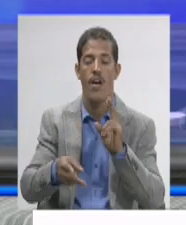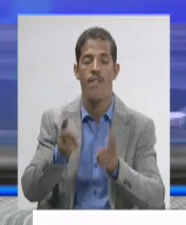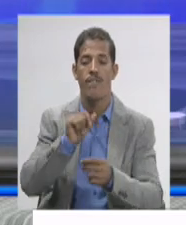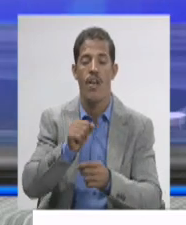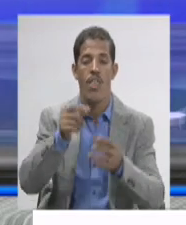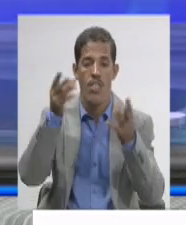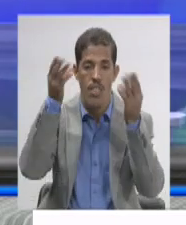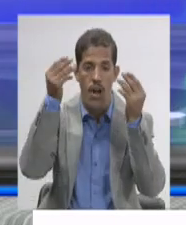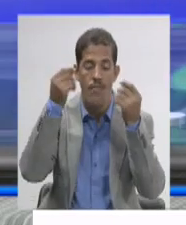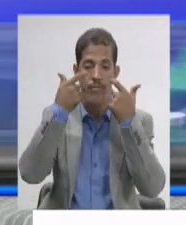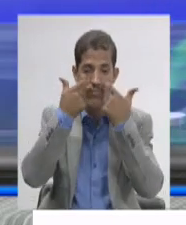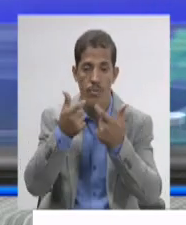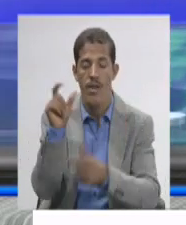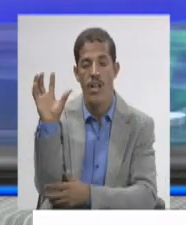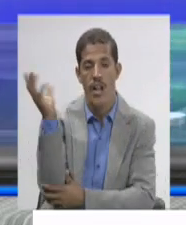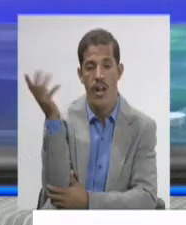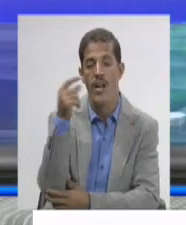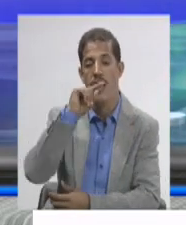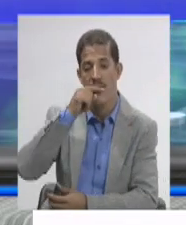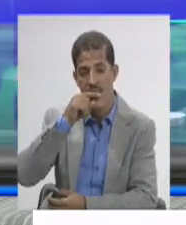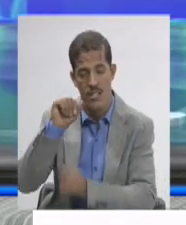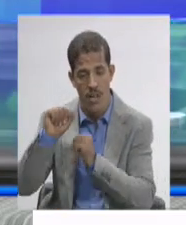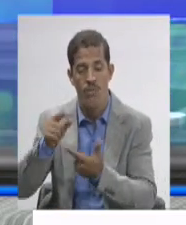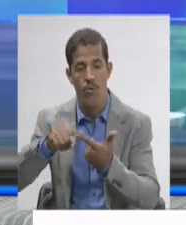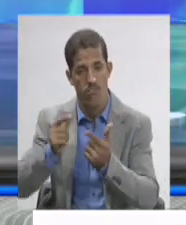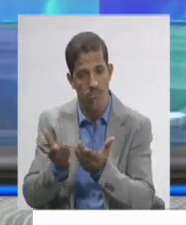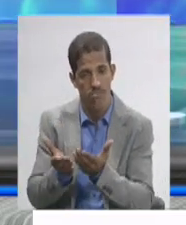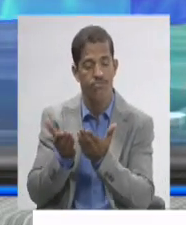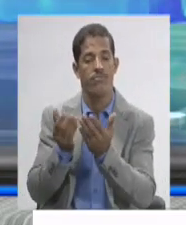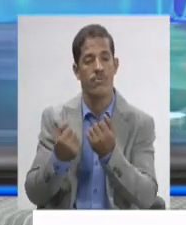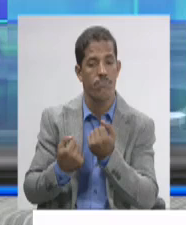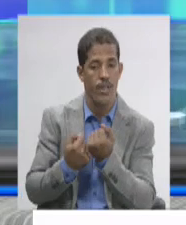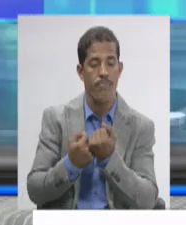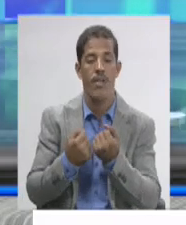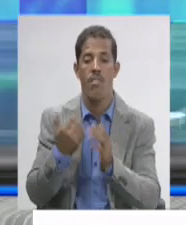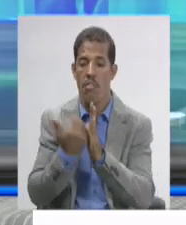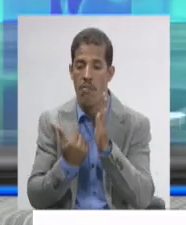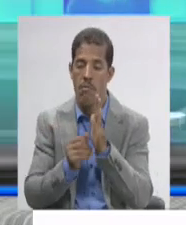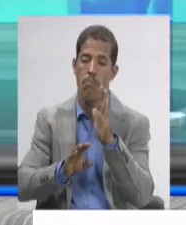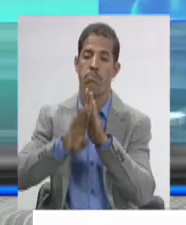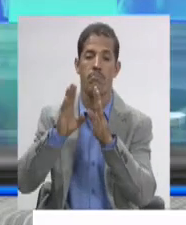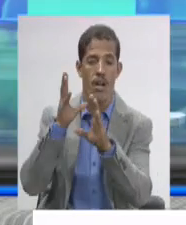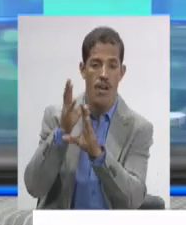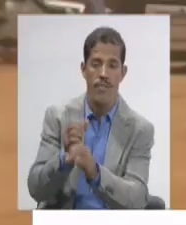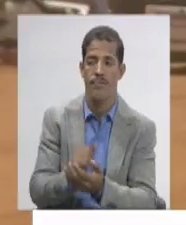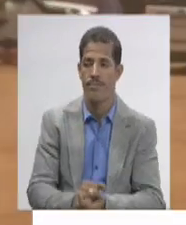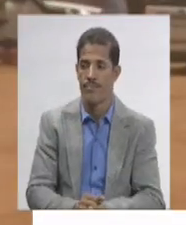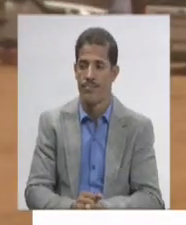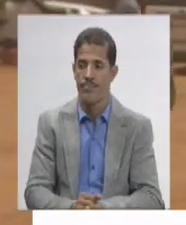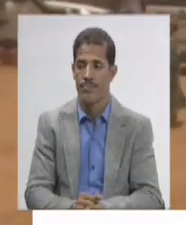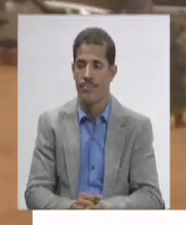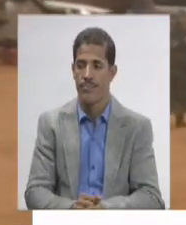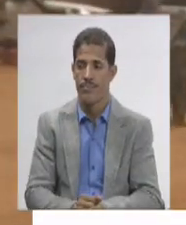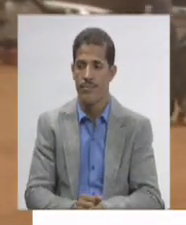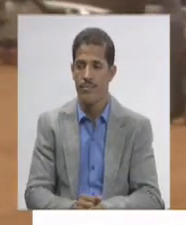الاهتمام بالنخيل ومنتجاته والرفع من جوده المنتوج وتنوعه والحفاظ عليه كانت